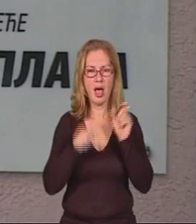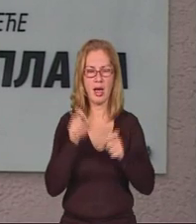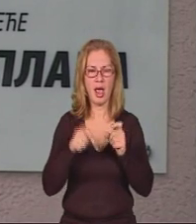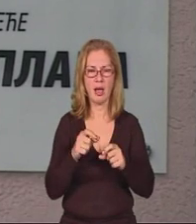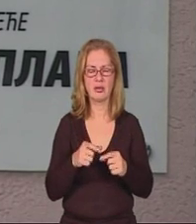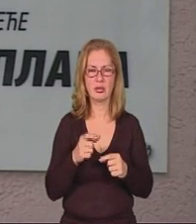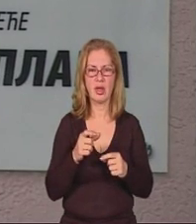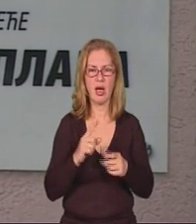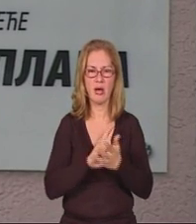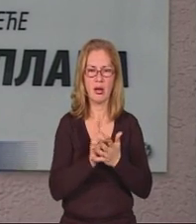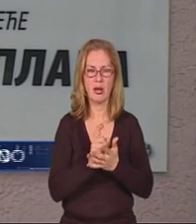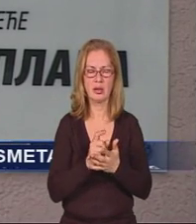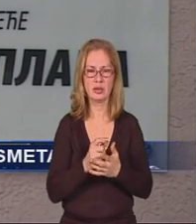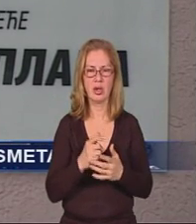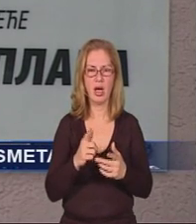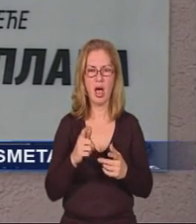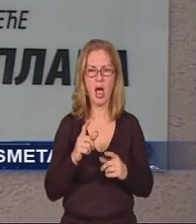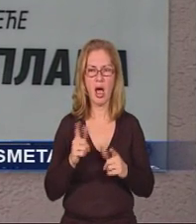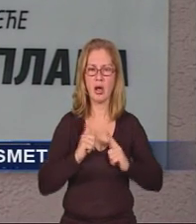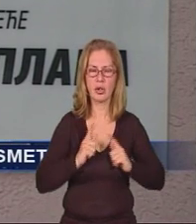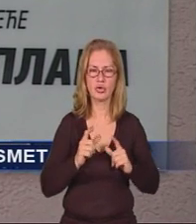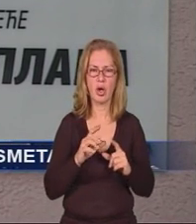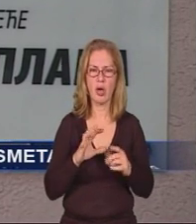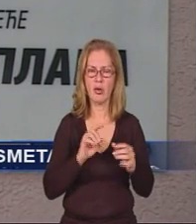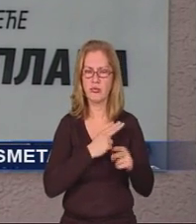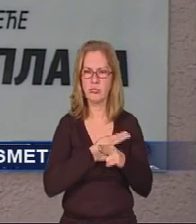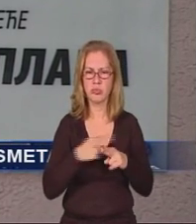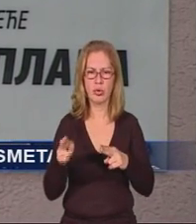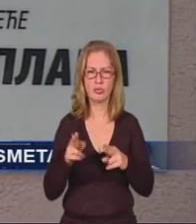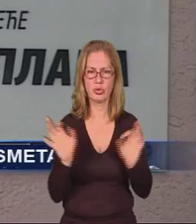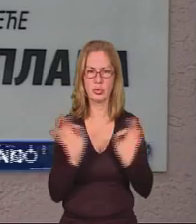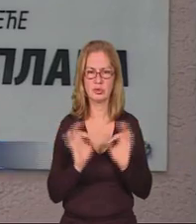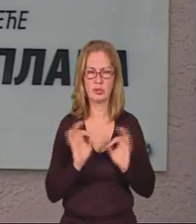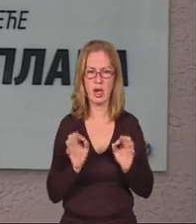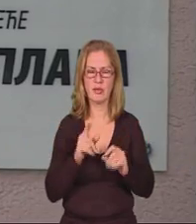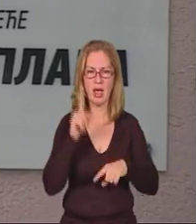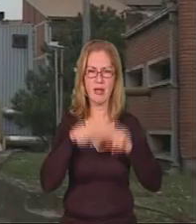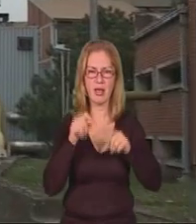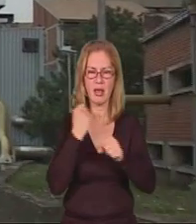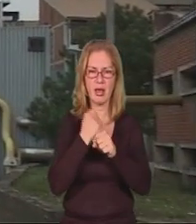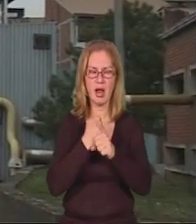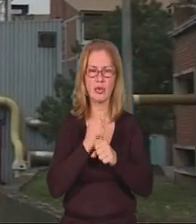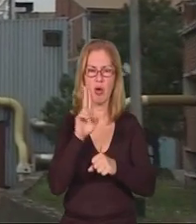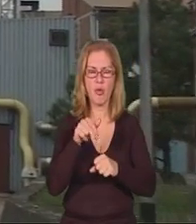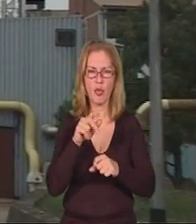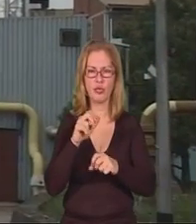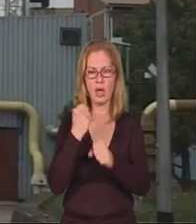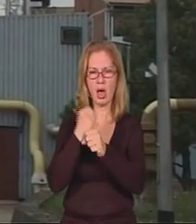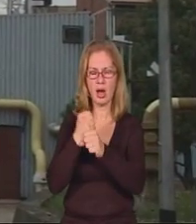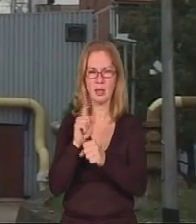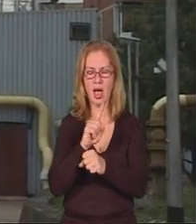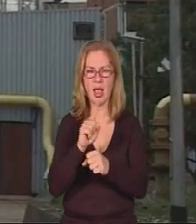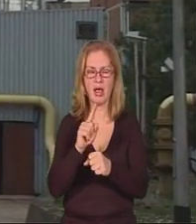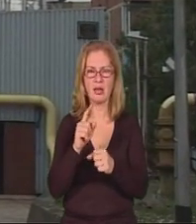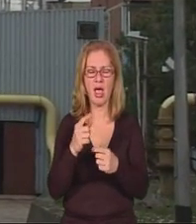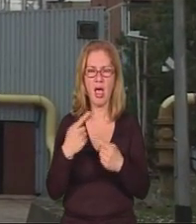Grejna sezona je u jeku, a kako bi zimski period dočekali u potpunosti spremni, u Novosadskoj Toplani u toku su neki od radova koji mogu da se obave, a da